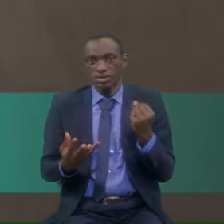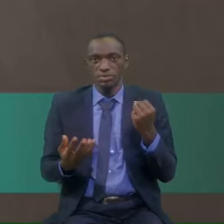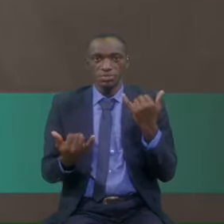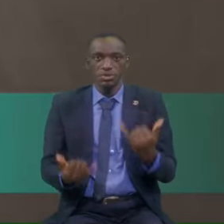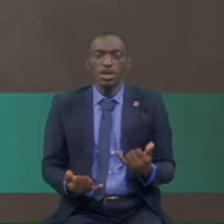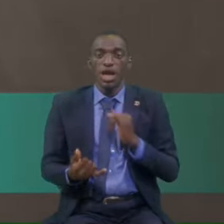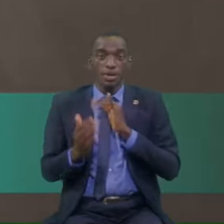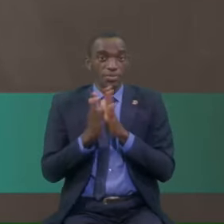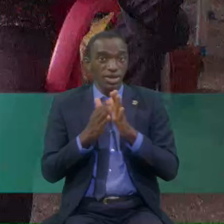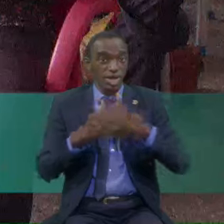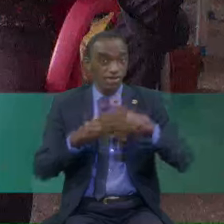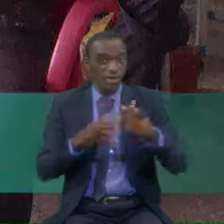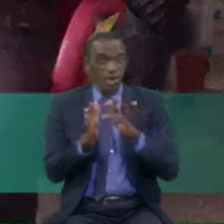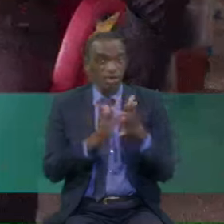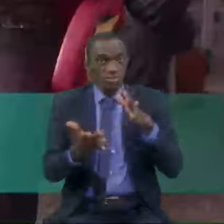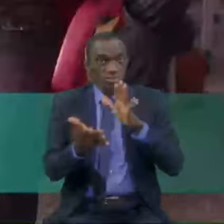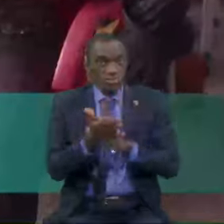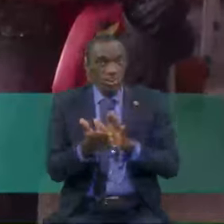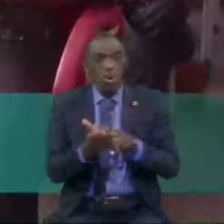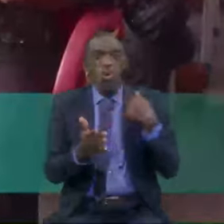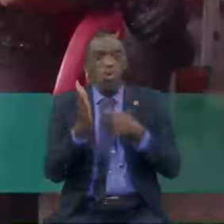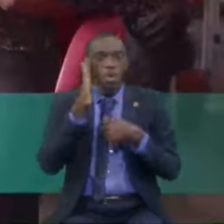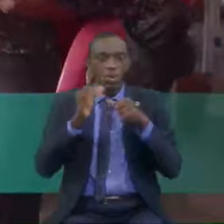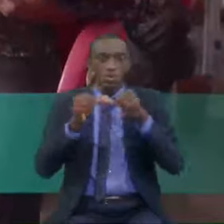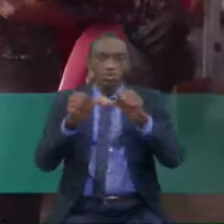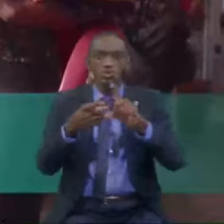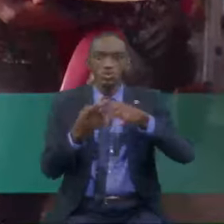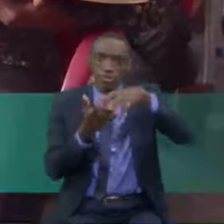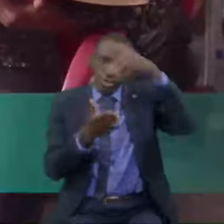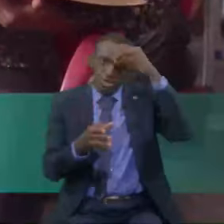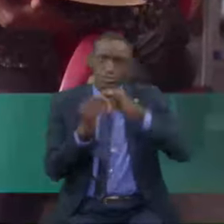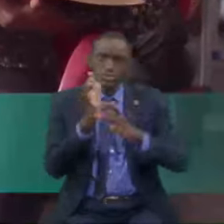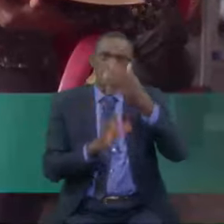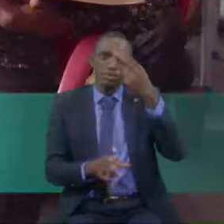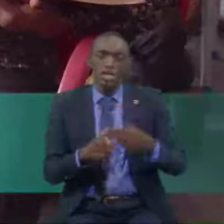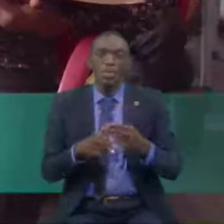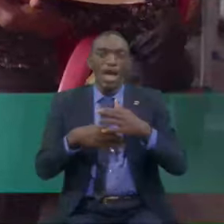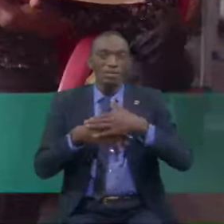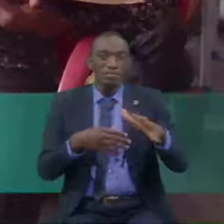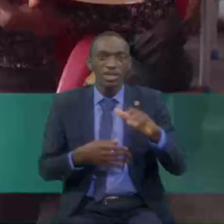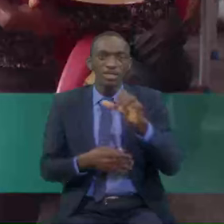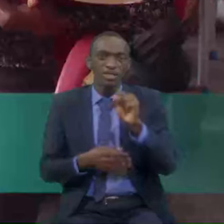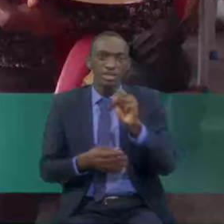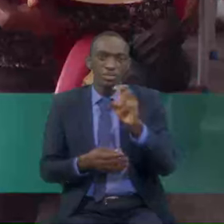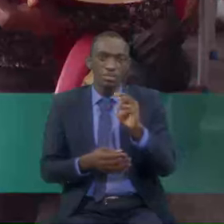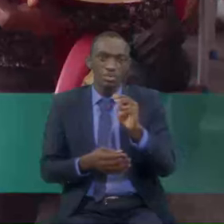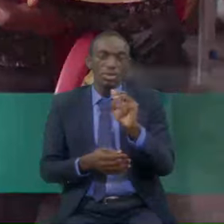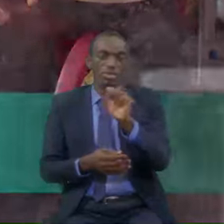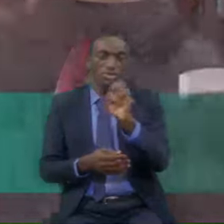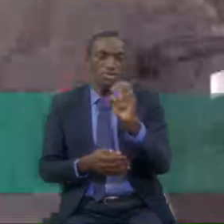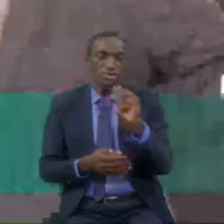Je prie qu'après l'école biblique, nous continuons à apprendre. Après le séminaire, que nous continuons à apprendre.